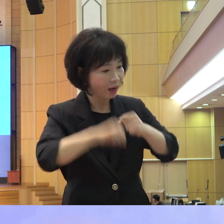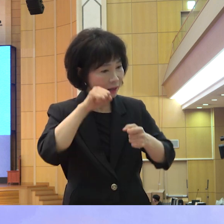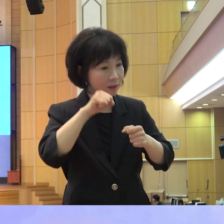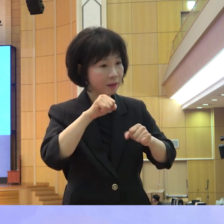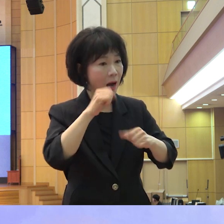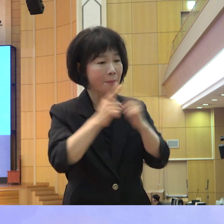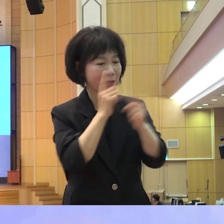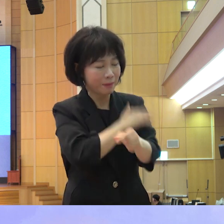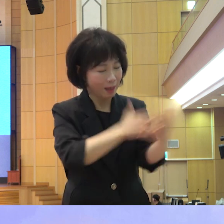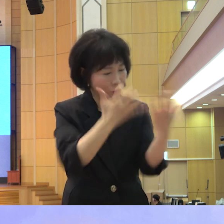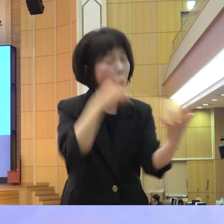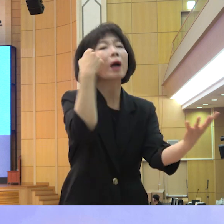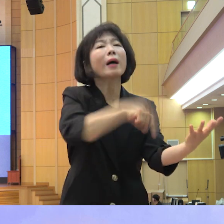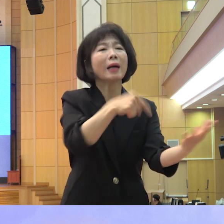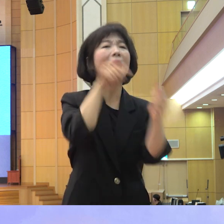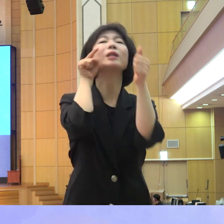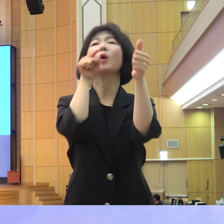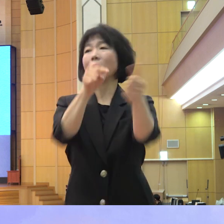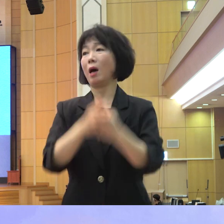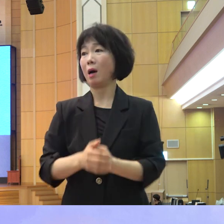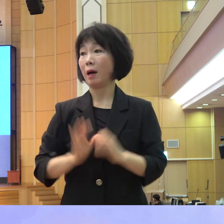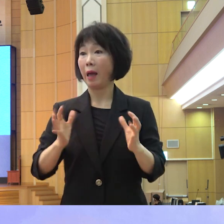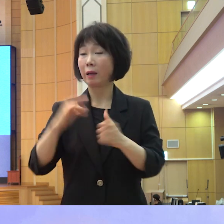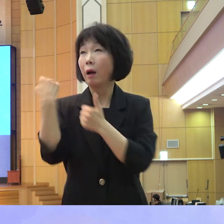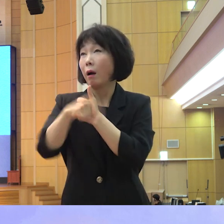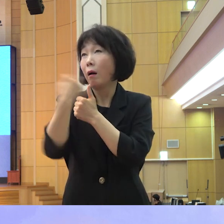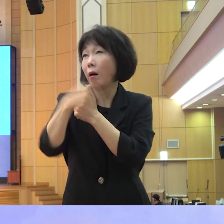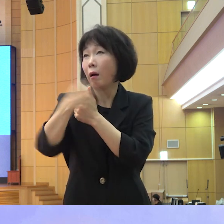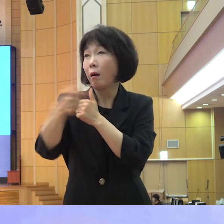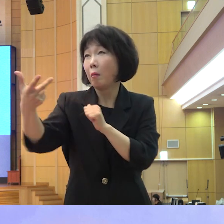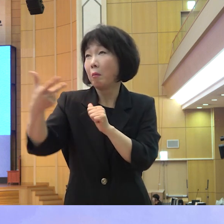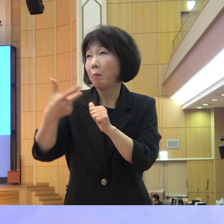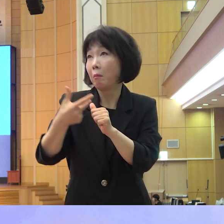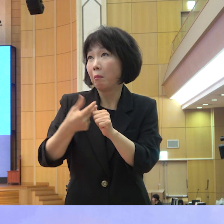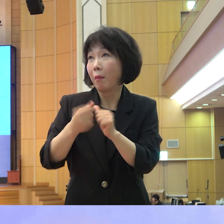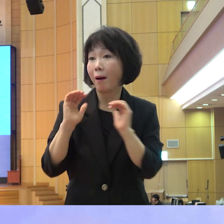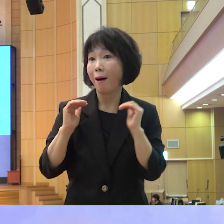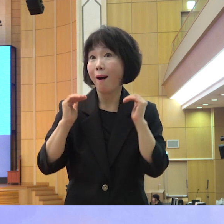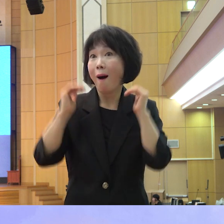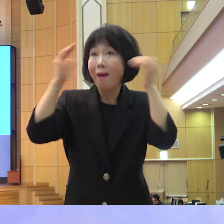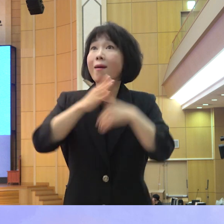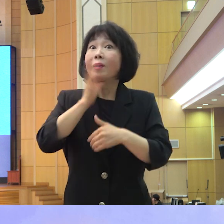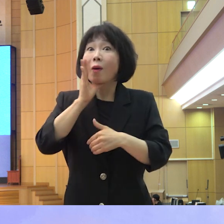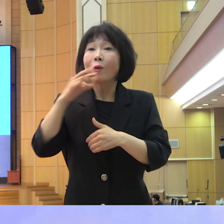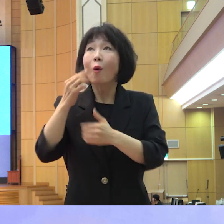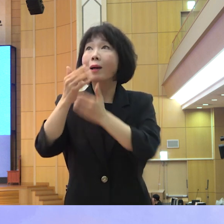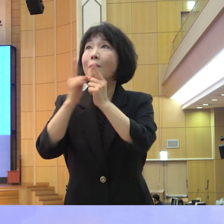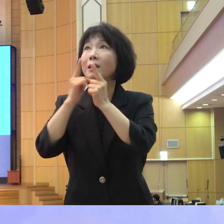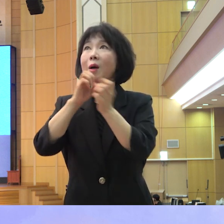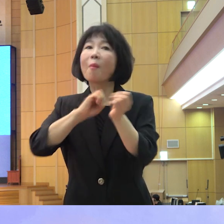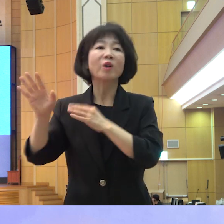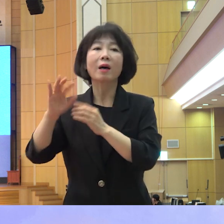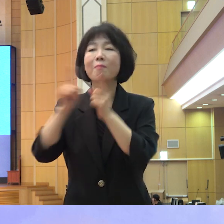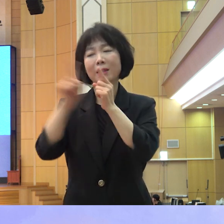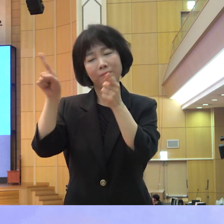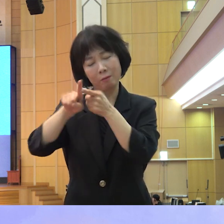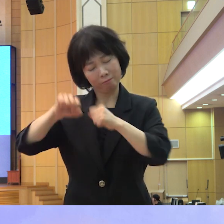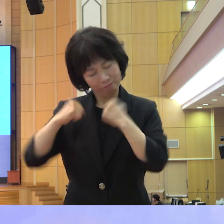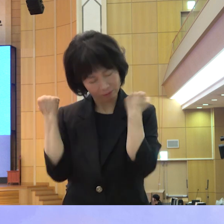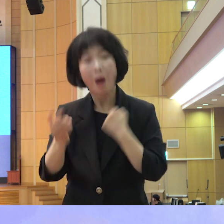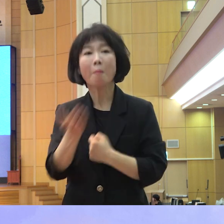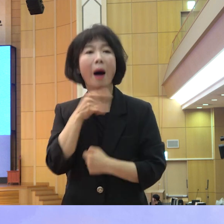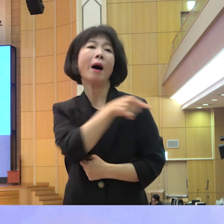하나님의 말씀을 가르치라는 거예요. 그러면 이 아이가 컸을 때 늙어서도 그 하나님의 말씀을 떠나지 않는다는